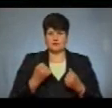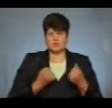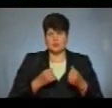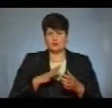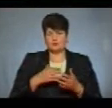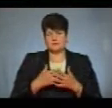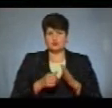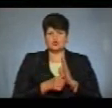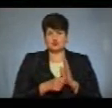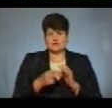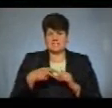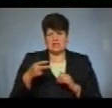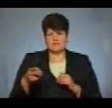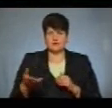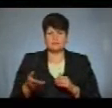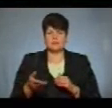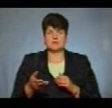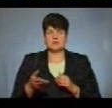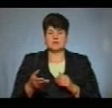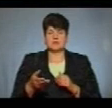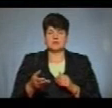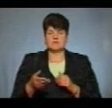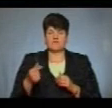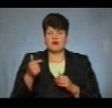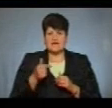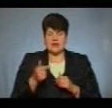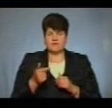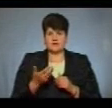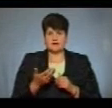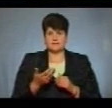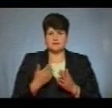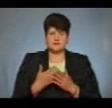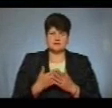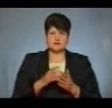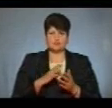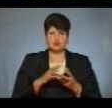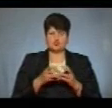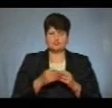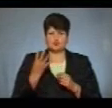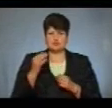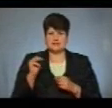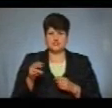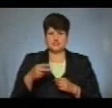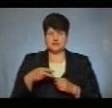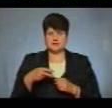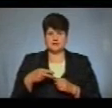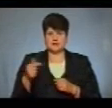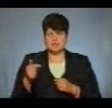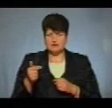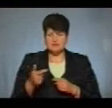приблизно 600 євро, ну так до копійки, не можу сказати, в гривнях. Приблизна сума коло 4000 гривень, ну